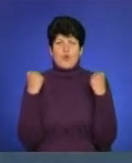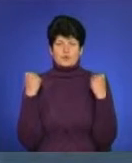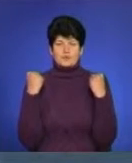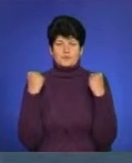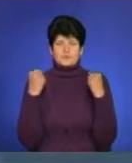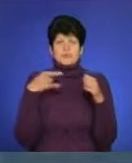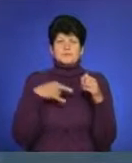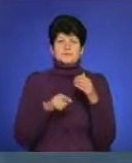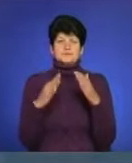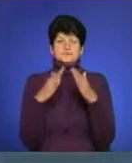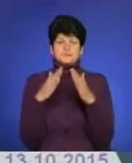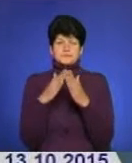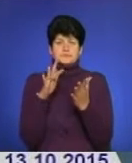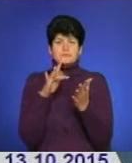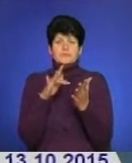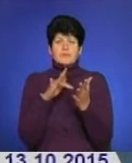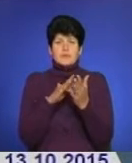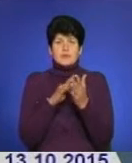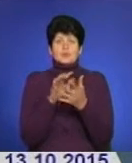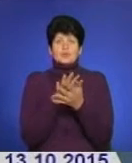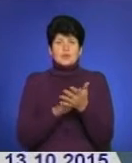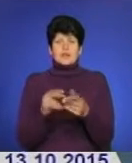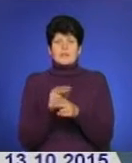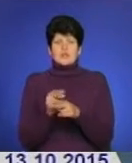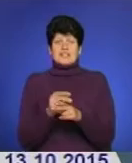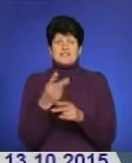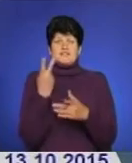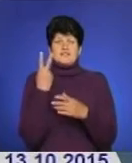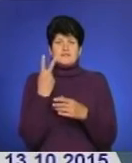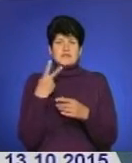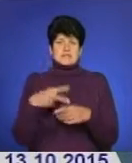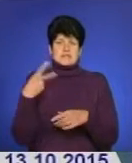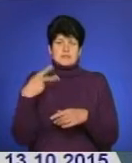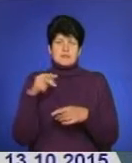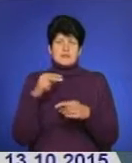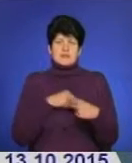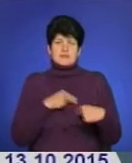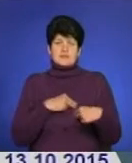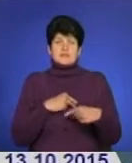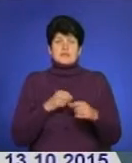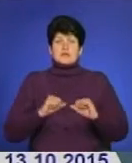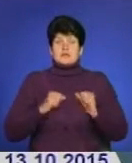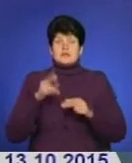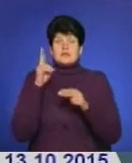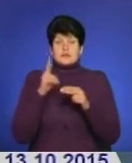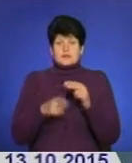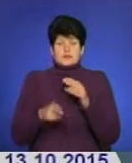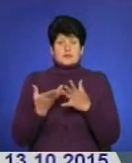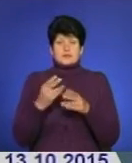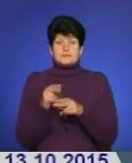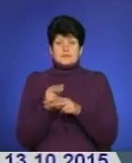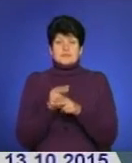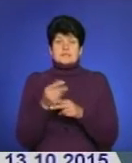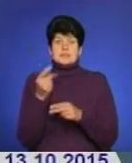Перинатальний центр матері і дитини в Тернополі продовжують ремонтувати. Наразі 20 працівників намагаються завершити розпочату справу. Однак за півтора